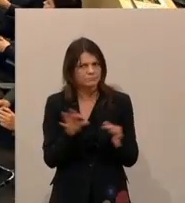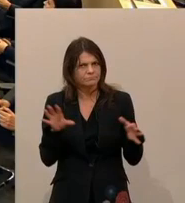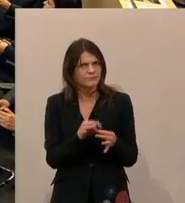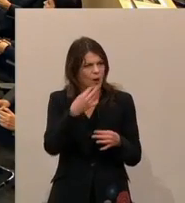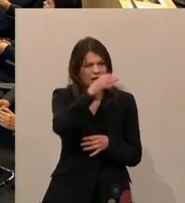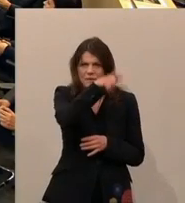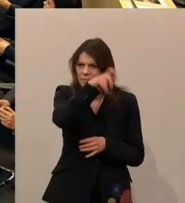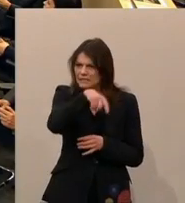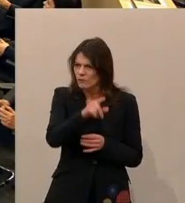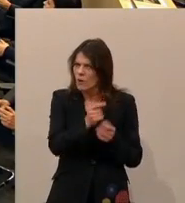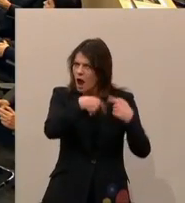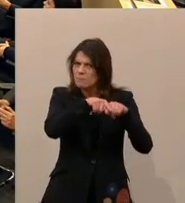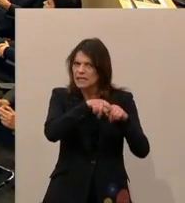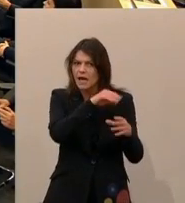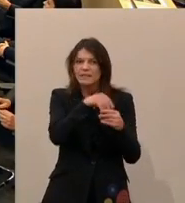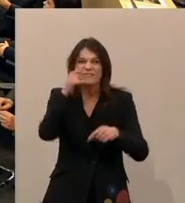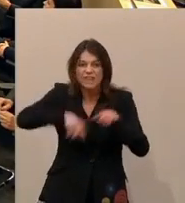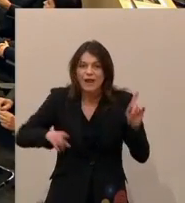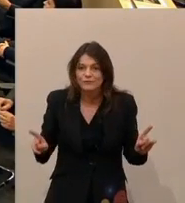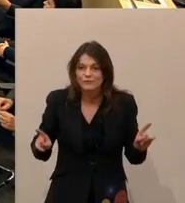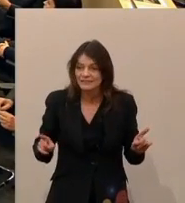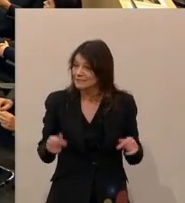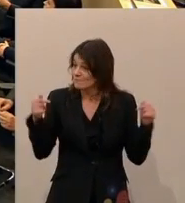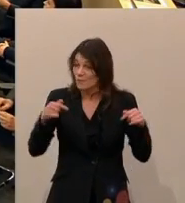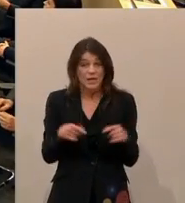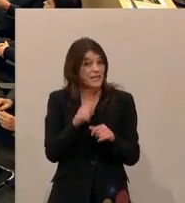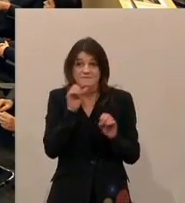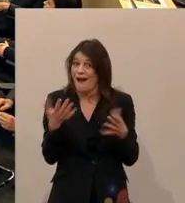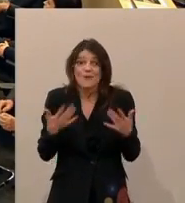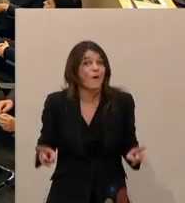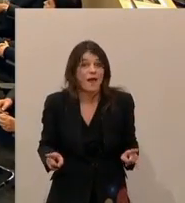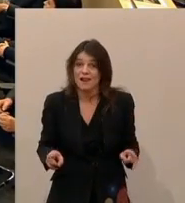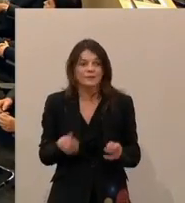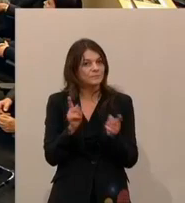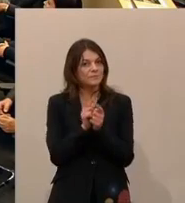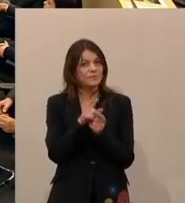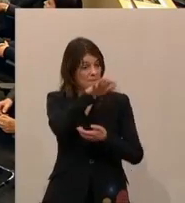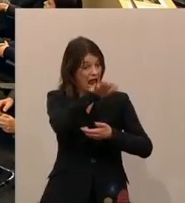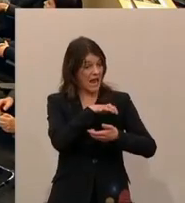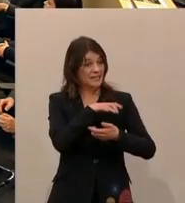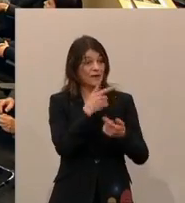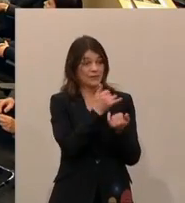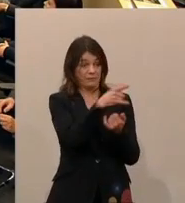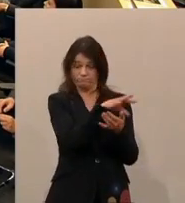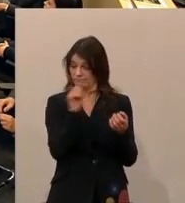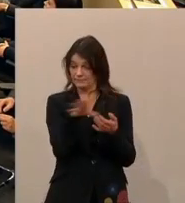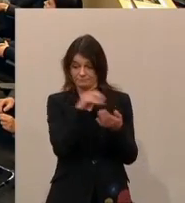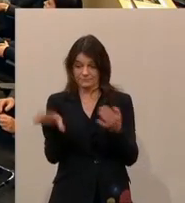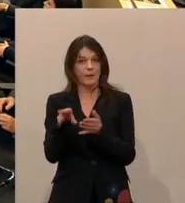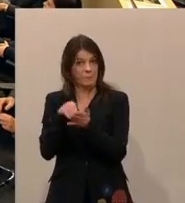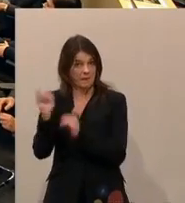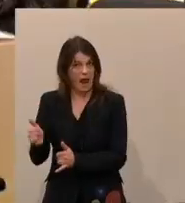einzelnen Personen zu einzelnen Kabinetten falsch sind. Sie sind gegenwärtig nicht mehr aktuell. Sie sind in diesem Artikel, so wie Sie zitiert haben,